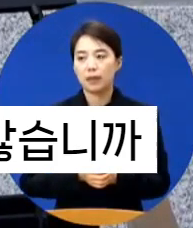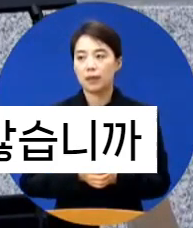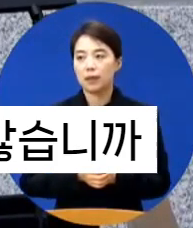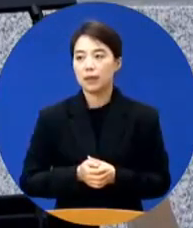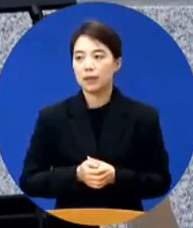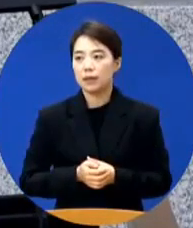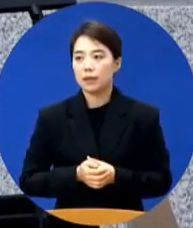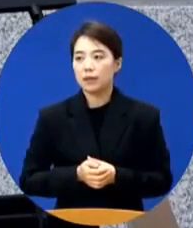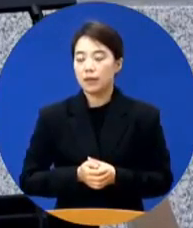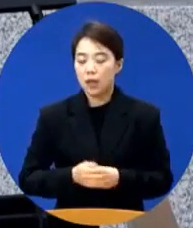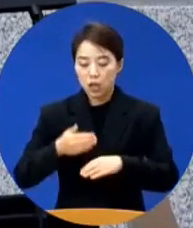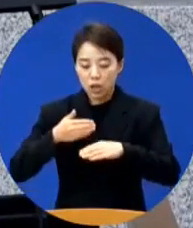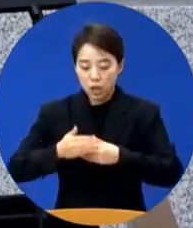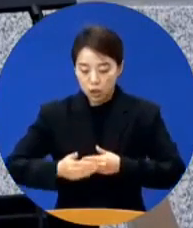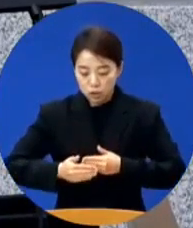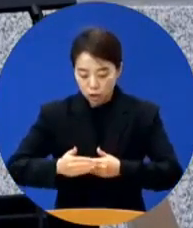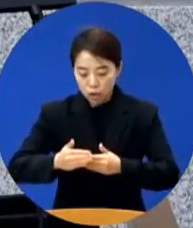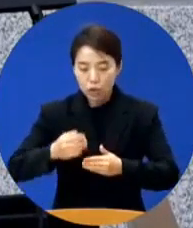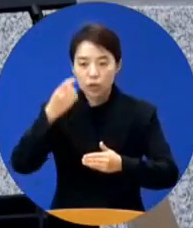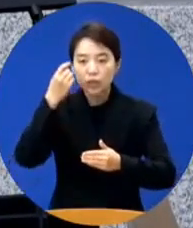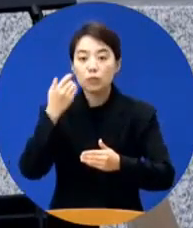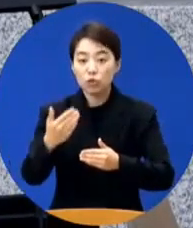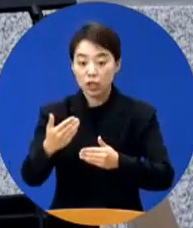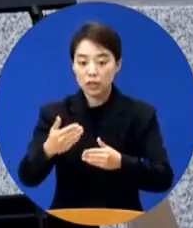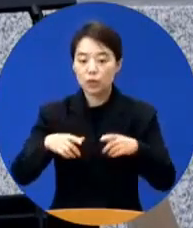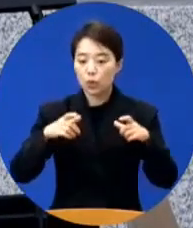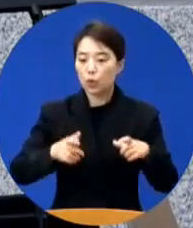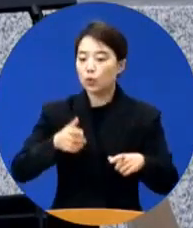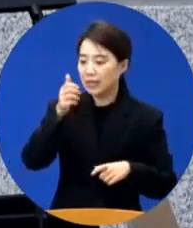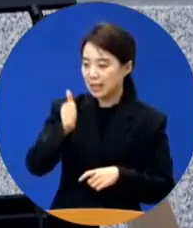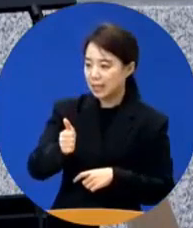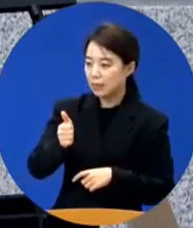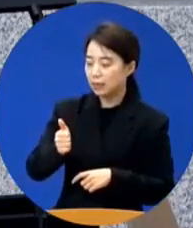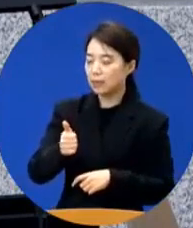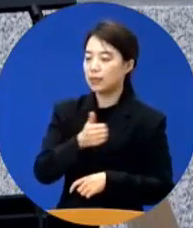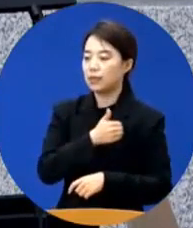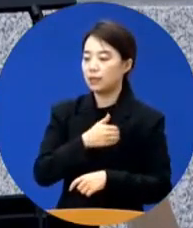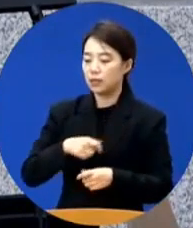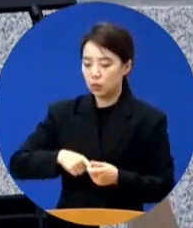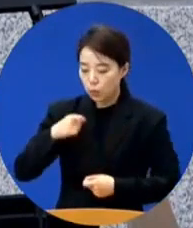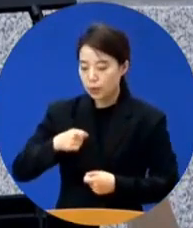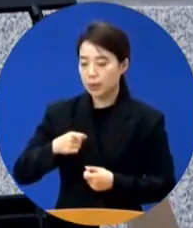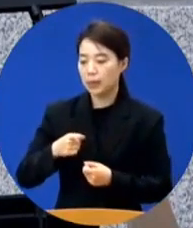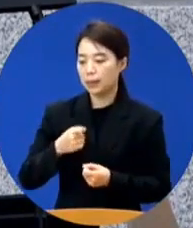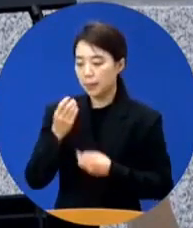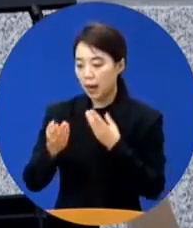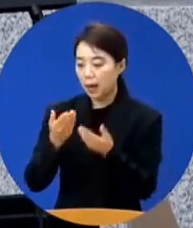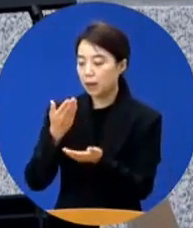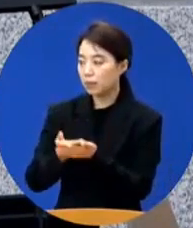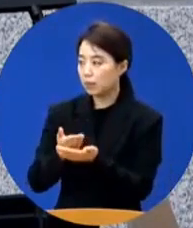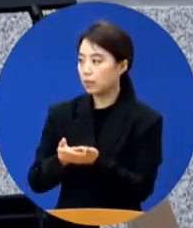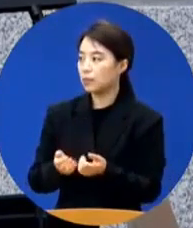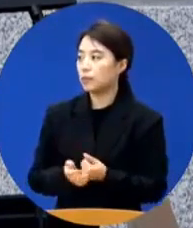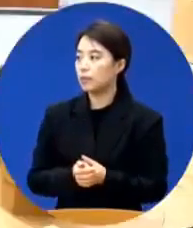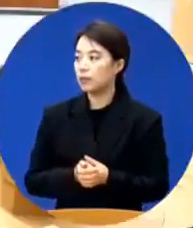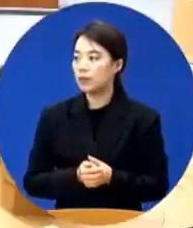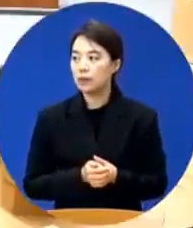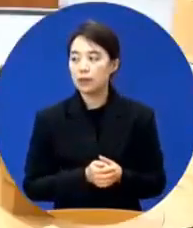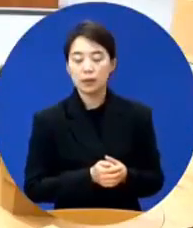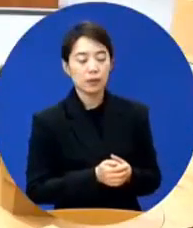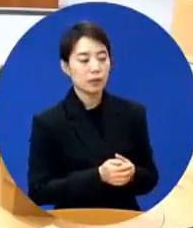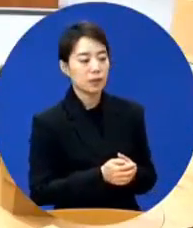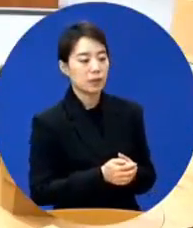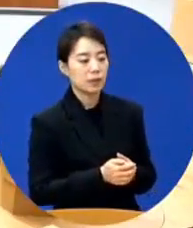그래서 제가... 천천히 질문하시고 네. 지사님께서는. 성실히 답변해 주시기 바랍니다. 기사님, 제가 전업주부를